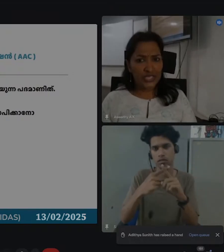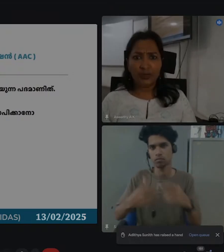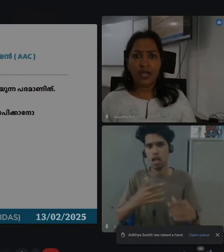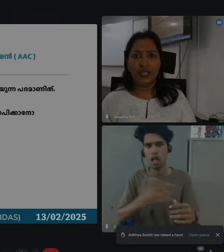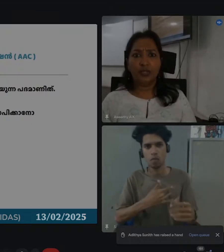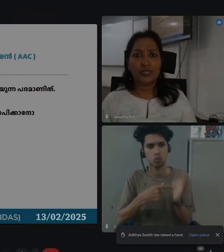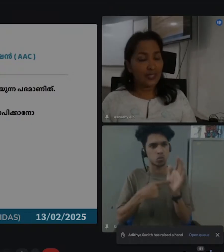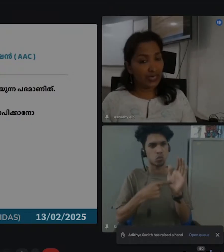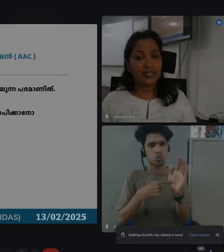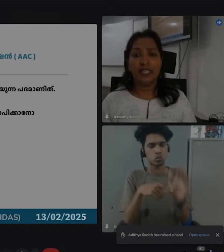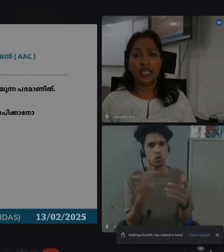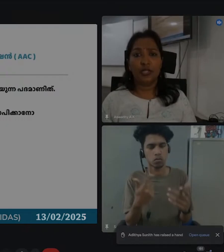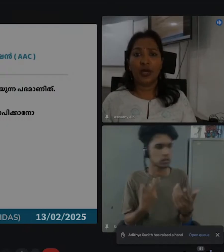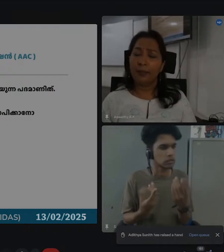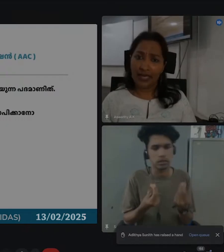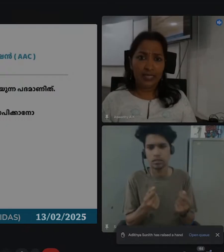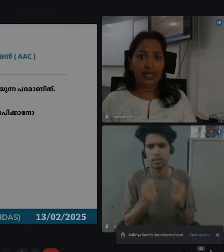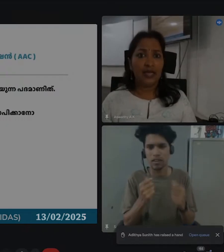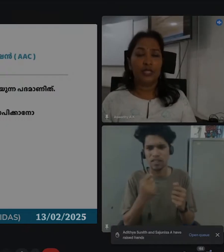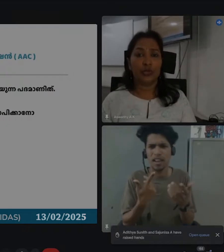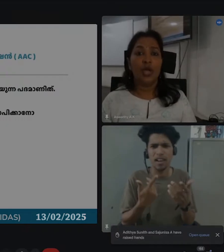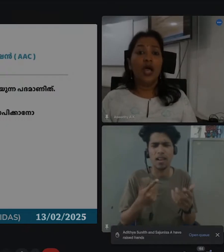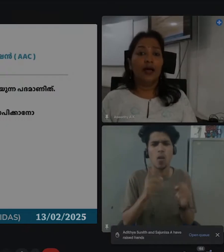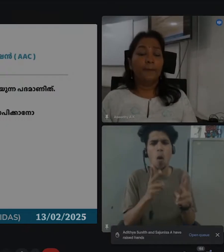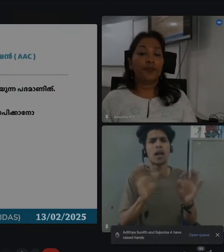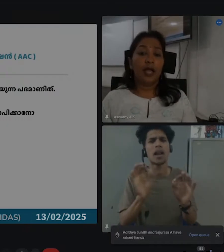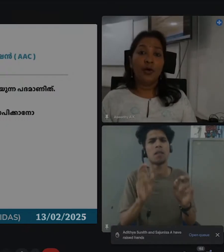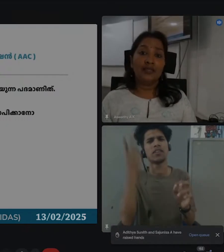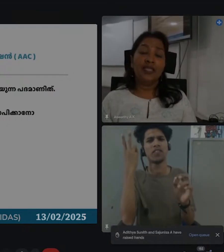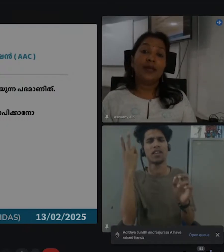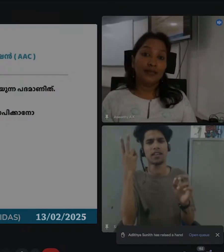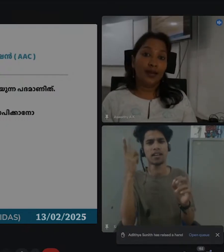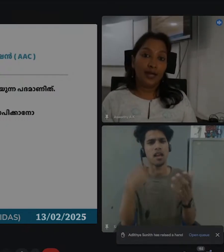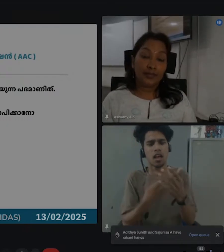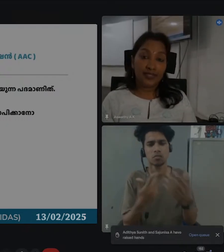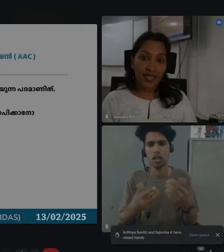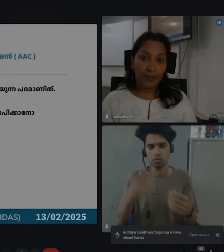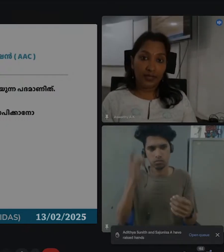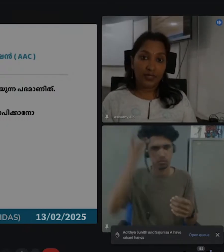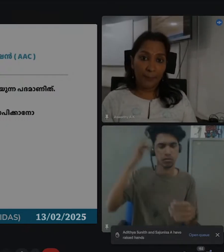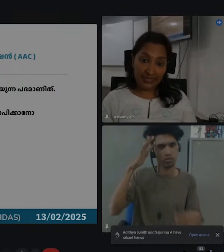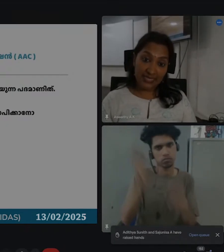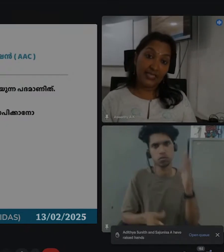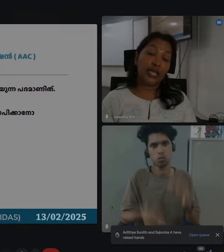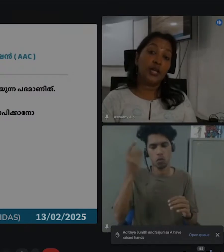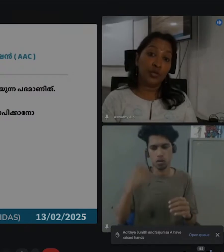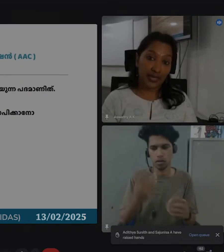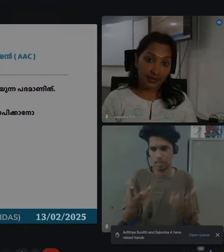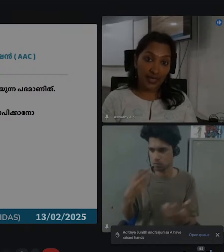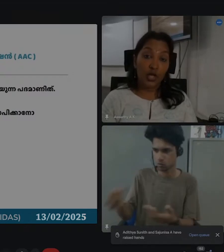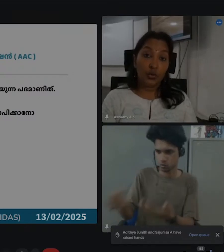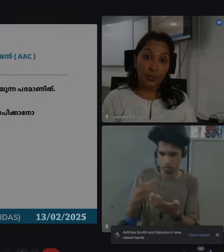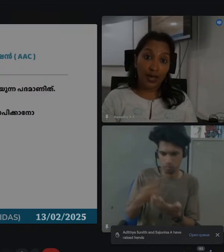കാണിക്കുന്നു, ദേഷ്യം കാണിക്കുന്നു, സാധനങ്ങൾ തട്ടിയെറിയുന്നു, അങ്ങനെ പല രീതിയിൽ കാണിക്കുന്നു. അപ്പോൾ അതിന് നമുക്ക് എന്താണ് എളുപ്പത്തിൽ ചെയ്യാൻ പറ്റുന്നത്? മറ്റേതെങ്കിലും